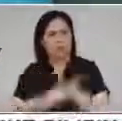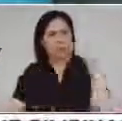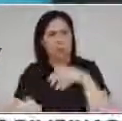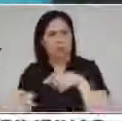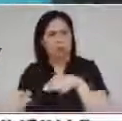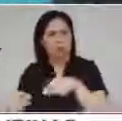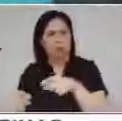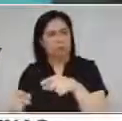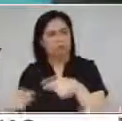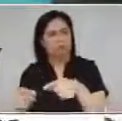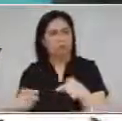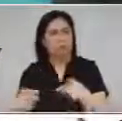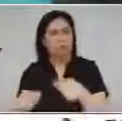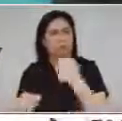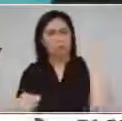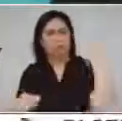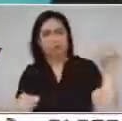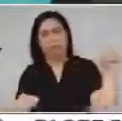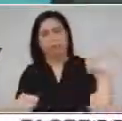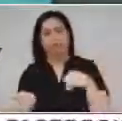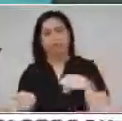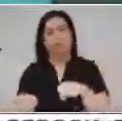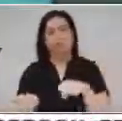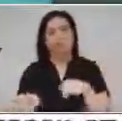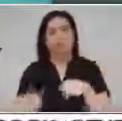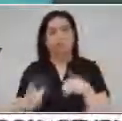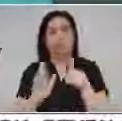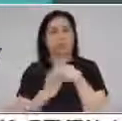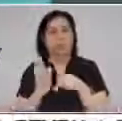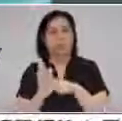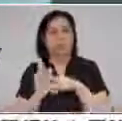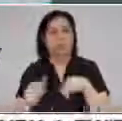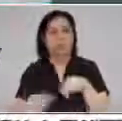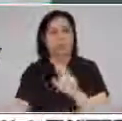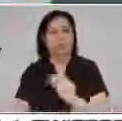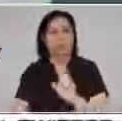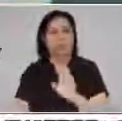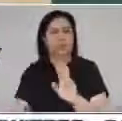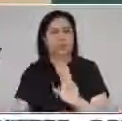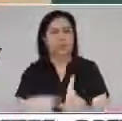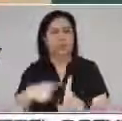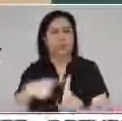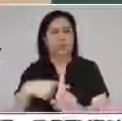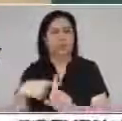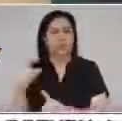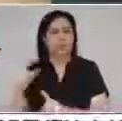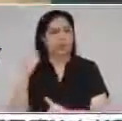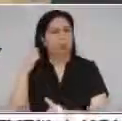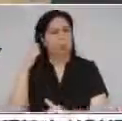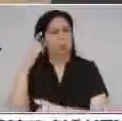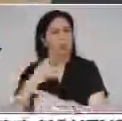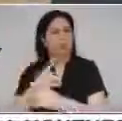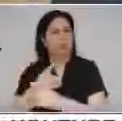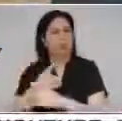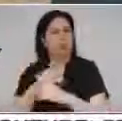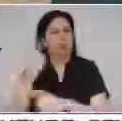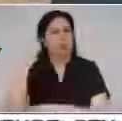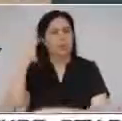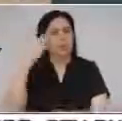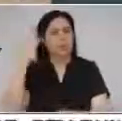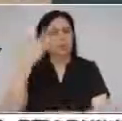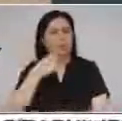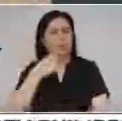ngayong umaga, nag-dispatch na ako ng mga tao para imbestigahan at kung gaano kabigat yung